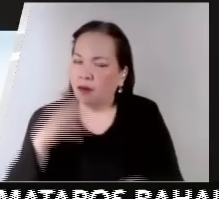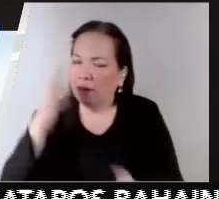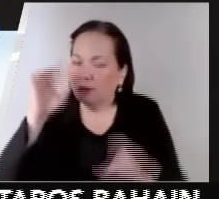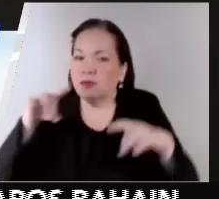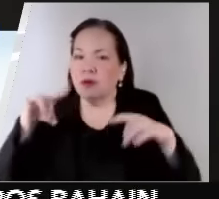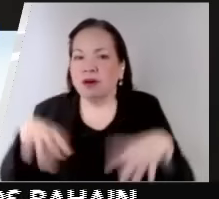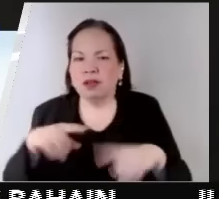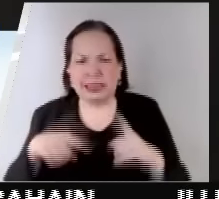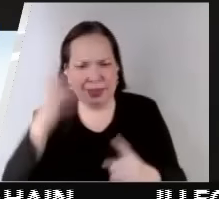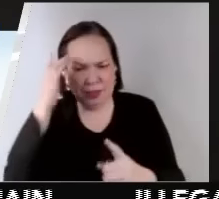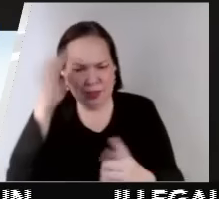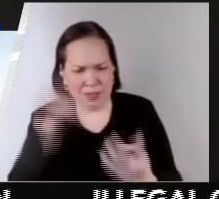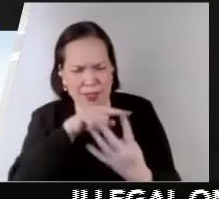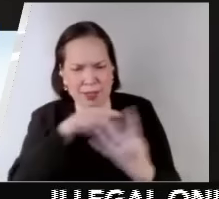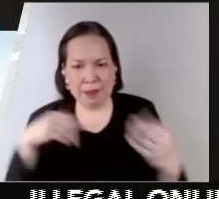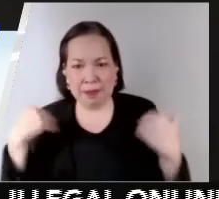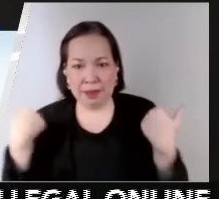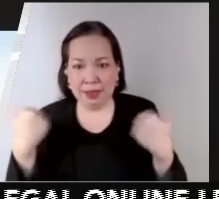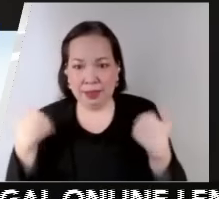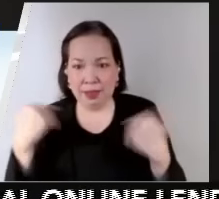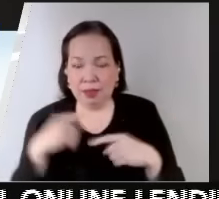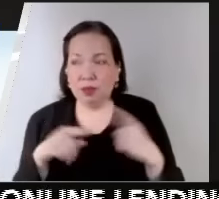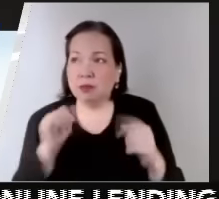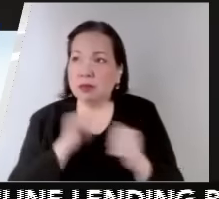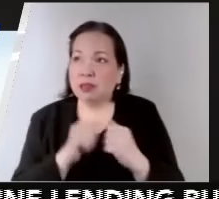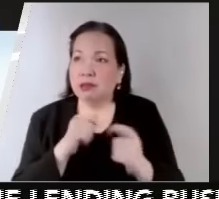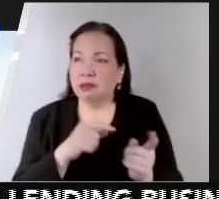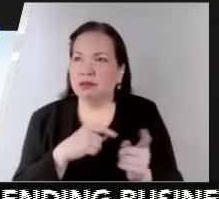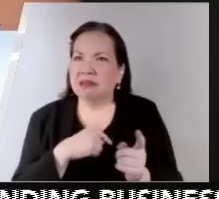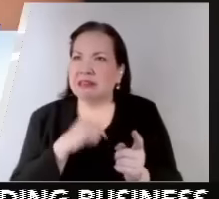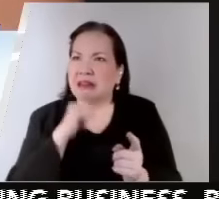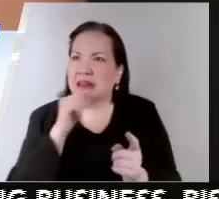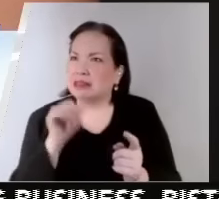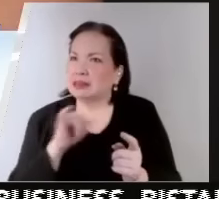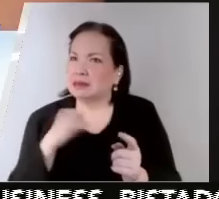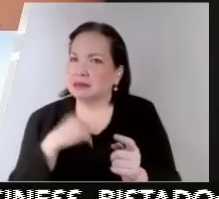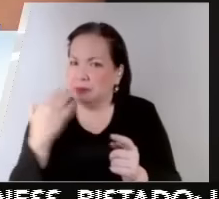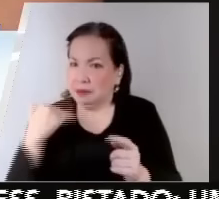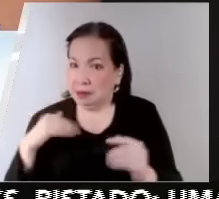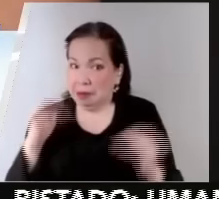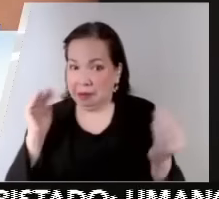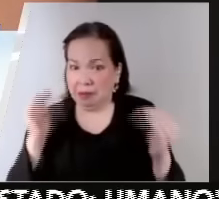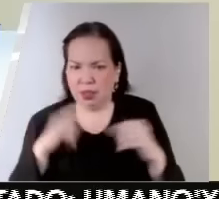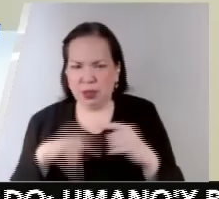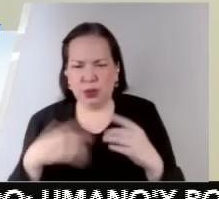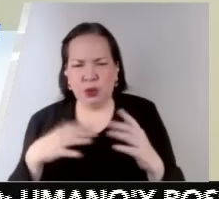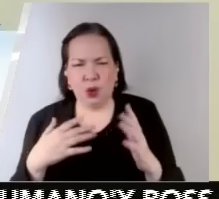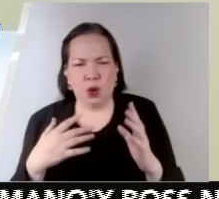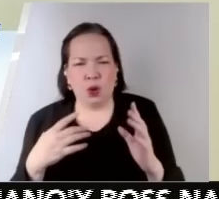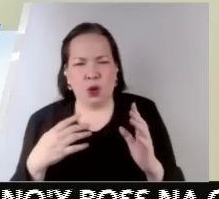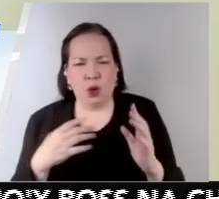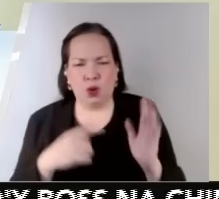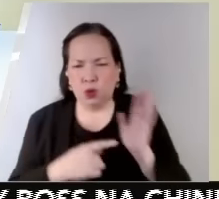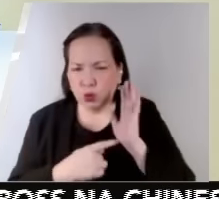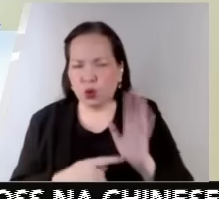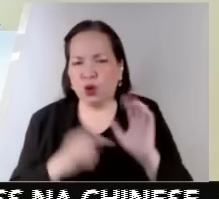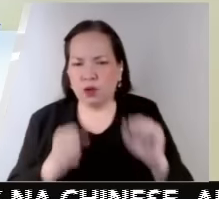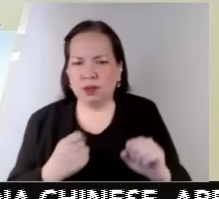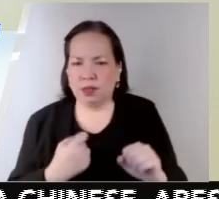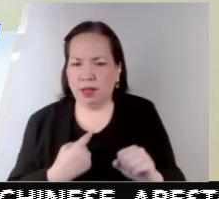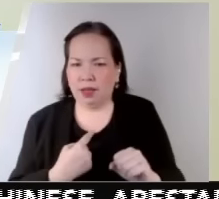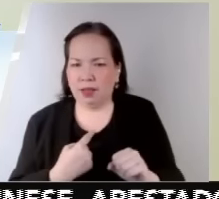if that were me at that age, hindi ko malalabas yung ganong klaseng complexity ng emotion. Biro pa ng